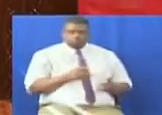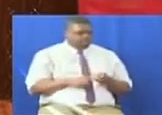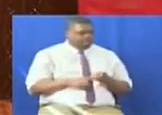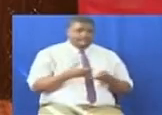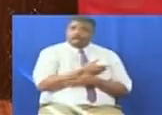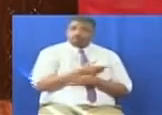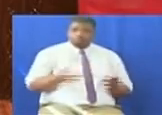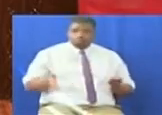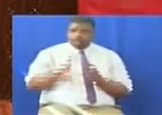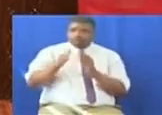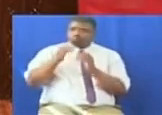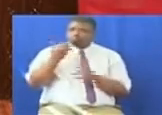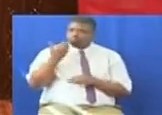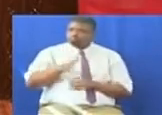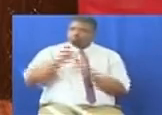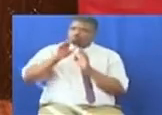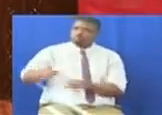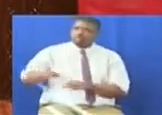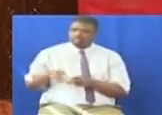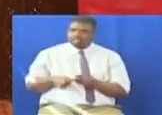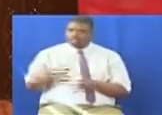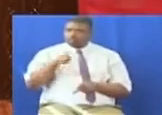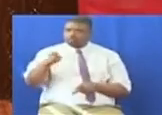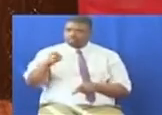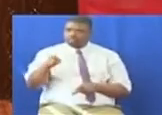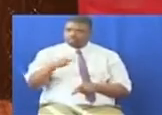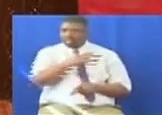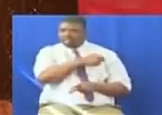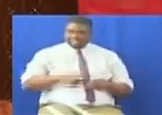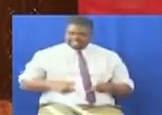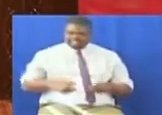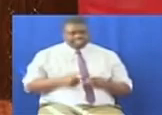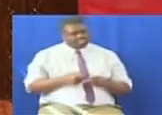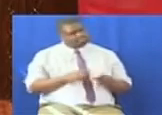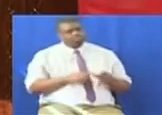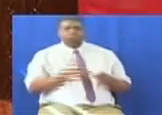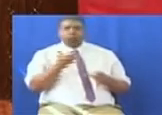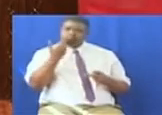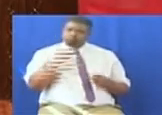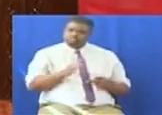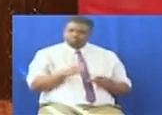Hakuna haja ya kukuachia. Wewe na rais tuwalinde kama mboni, muwepo kwenye taifa hili